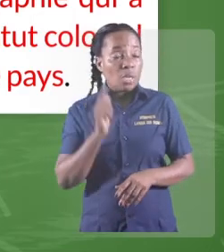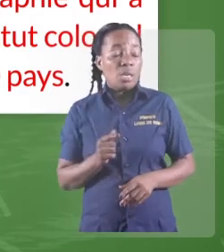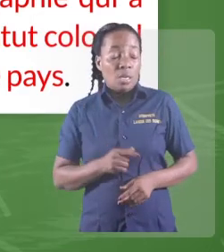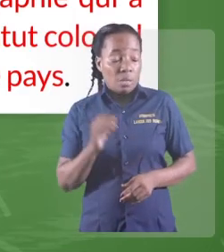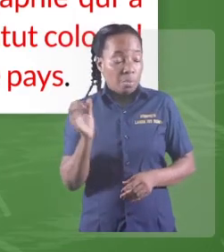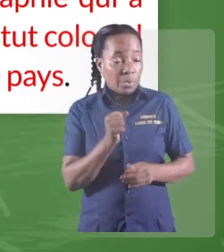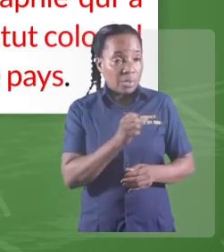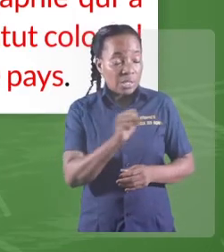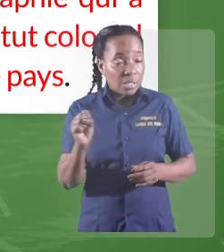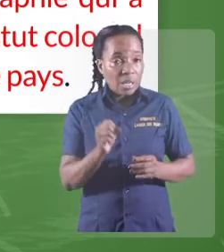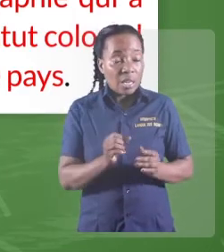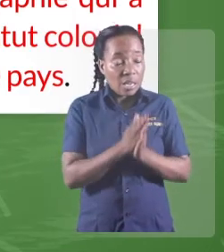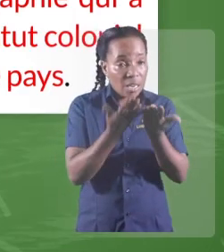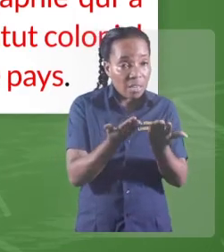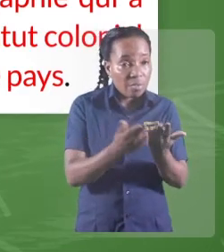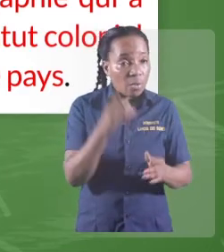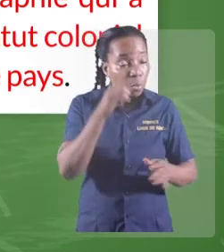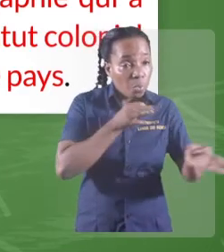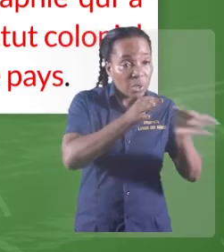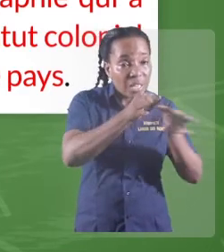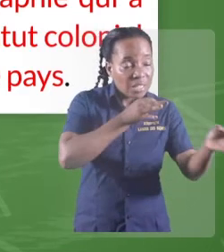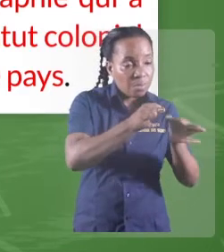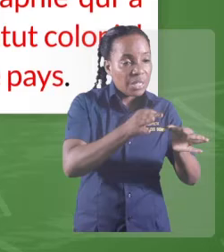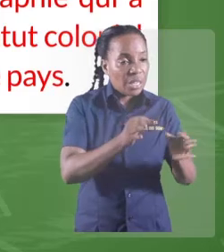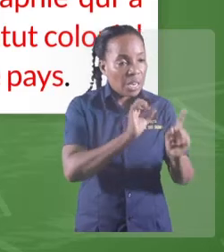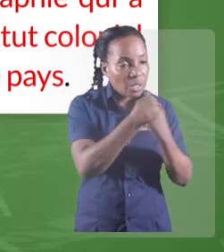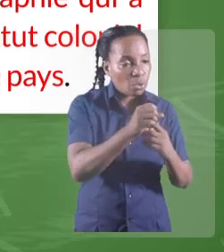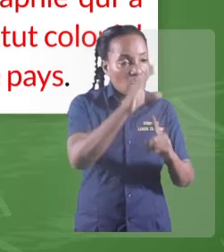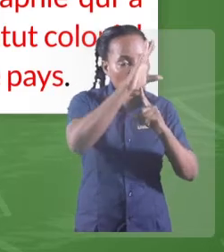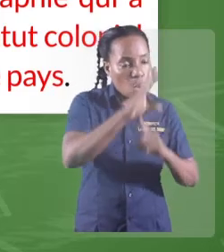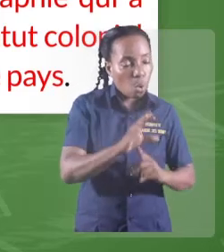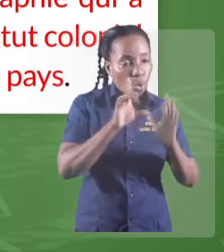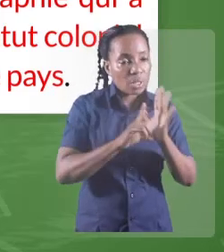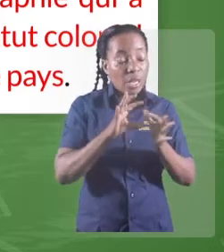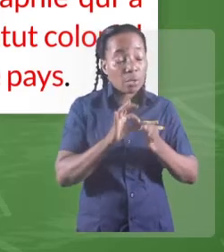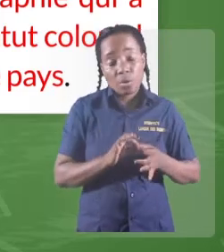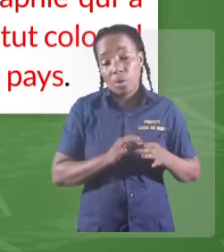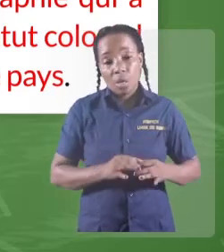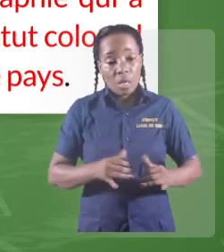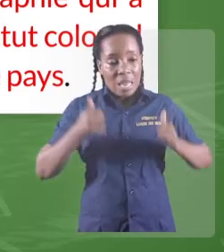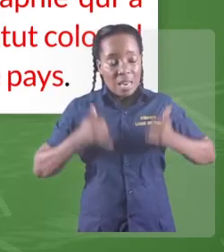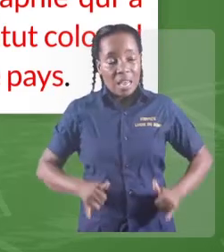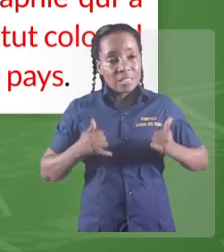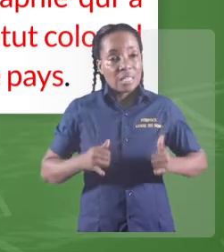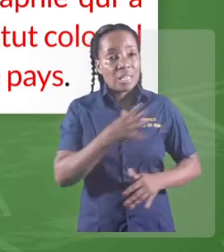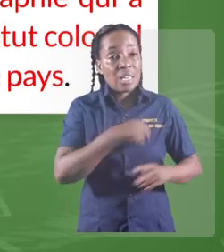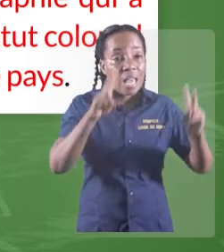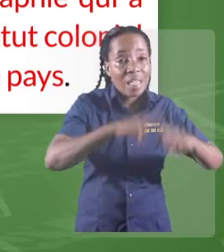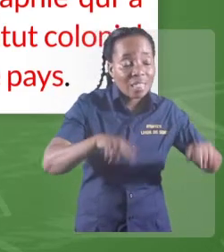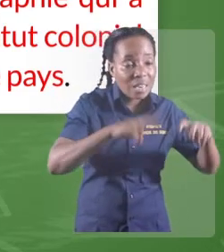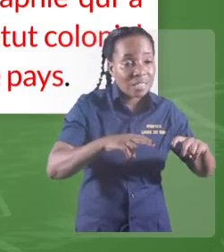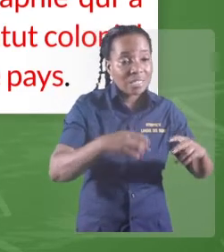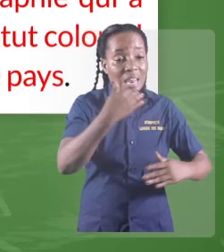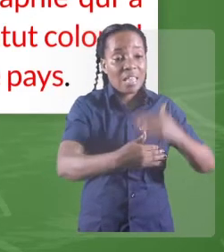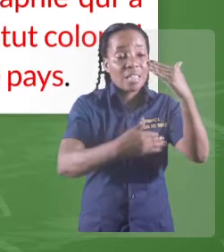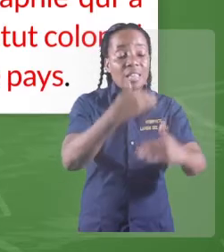à caractériser le statut colonial de l'Algérie et à analyser les